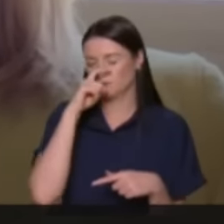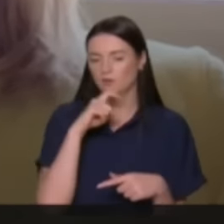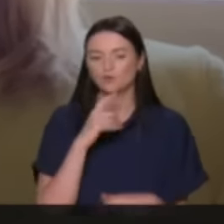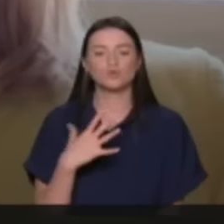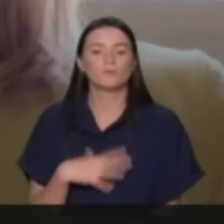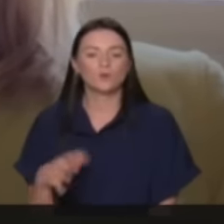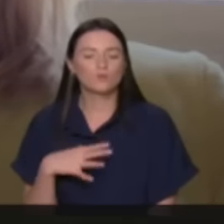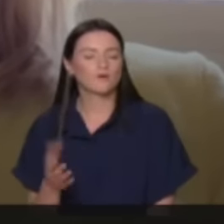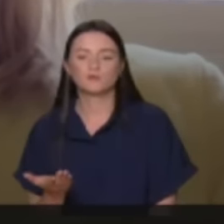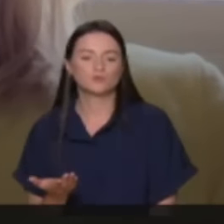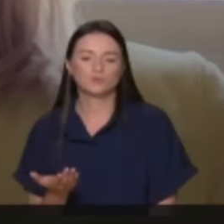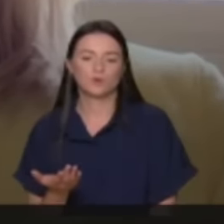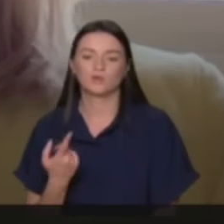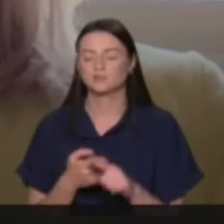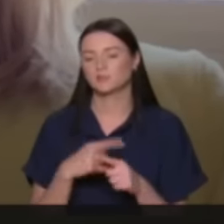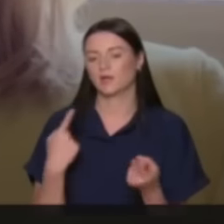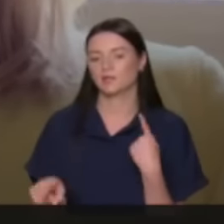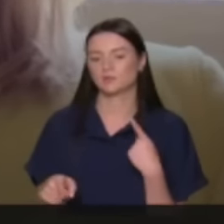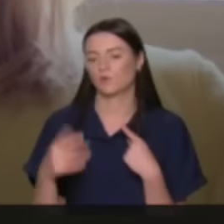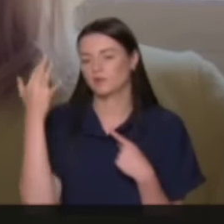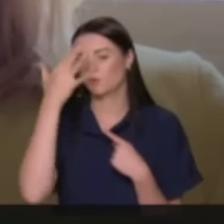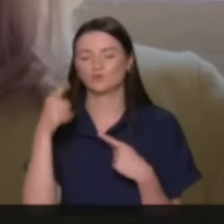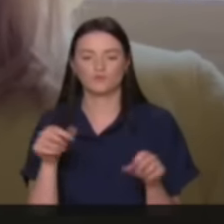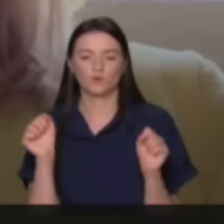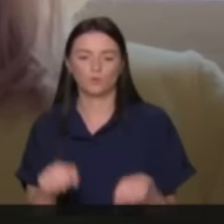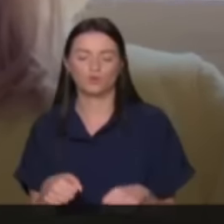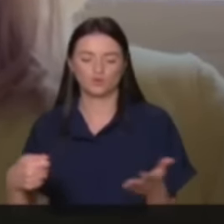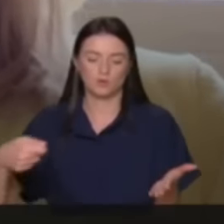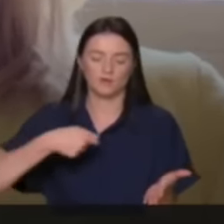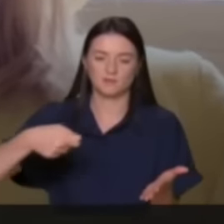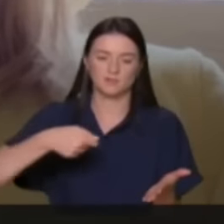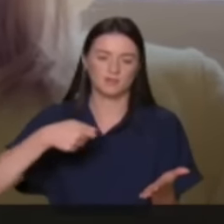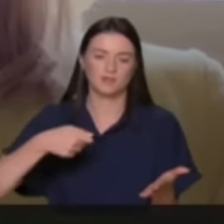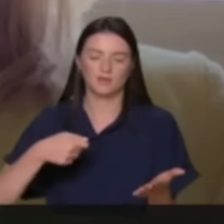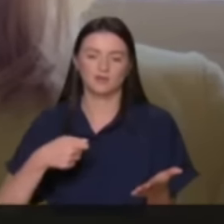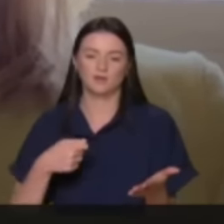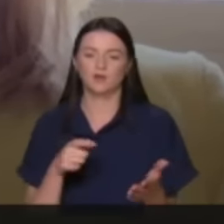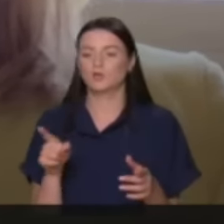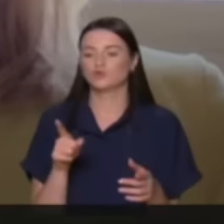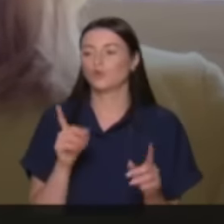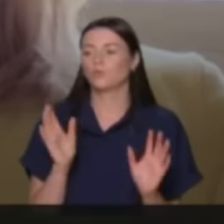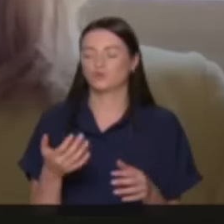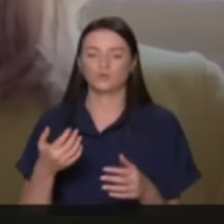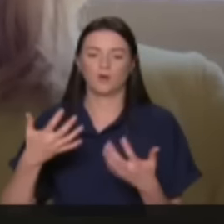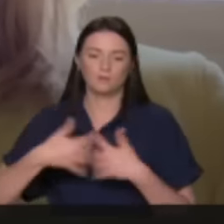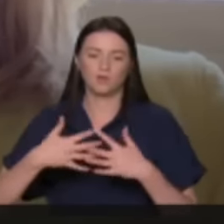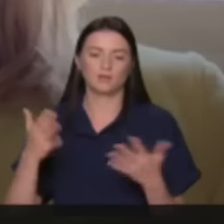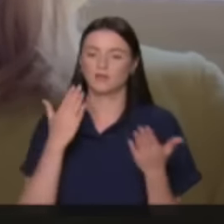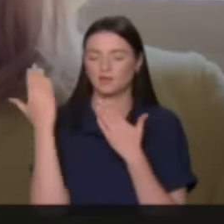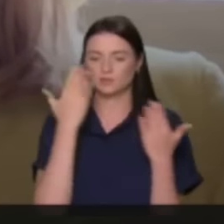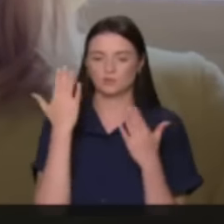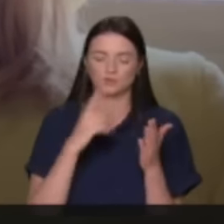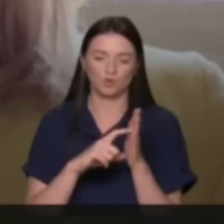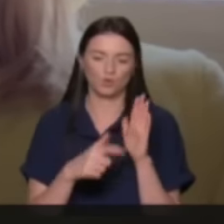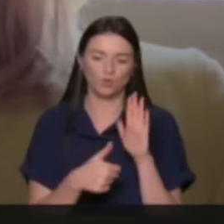навіщо ця різниця. Теоретично вони можуть навести, я не знаю, ну за чим вони будуть перевіряти, цей апарат, який щитує